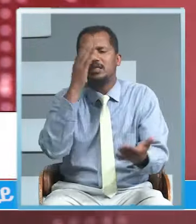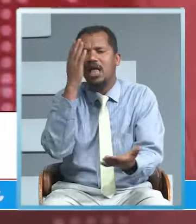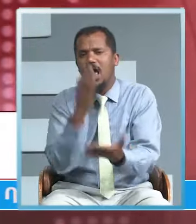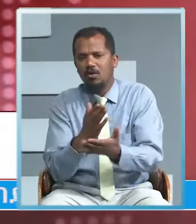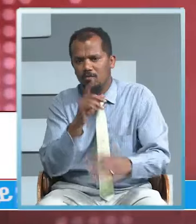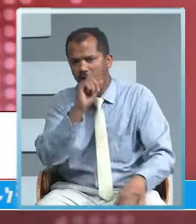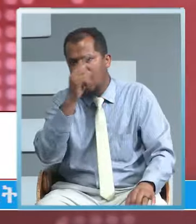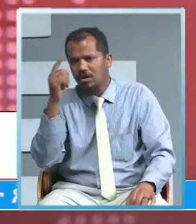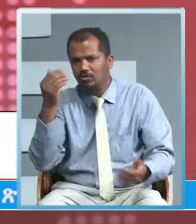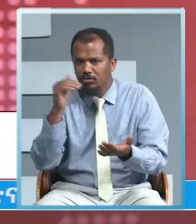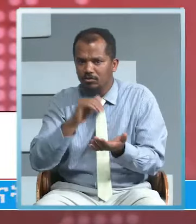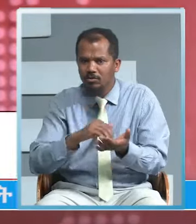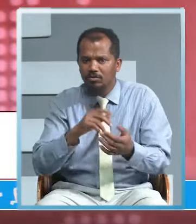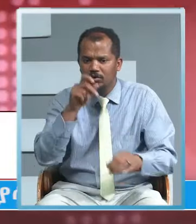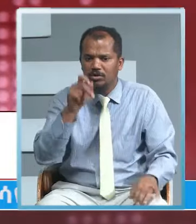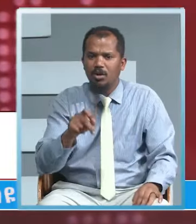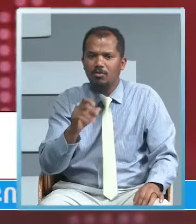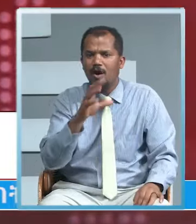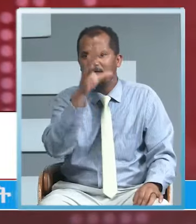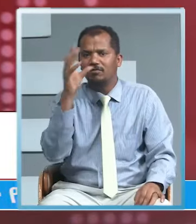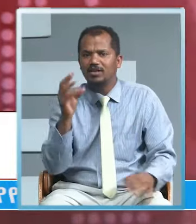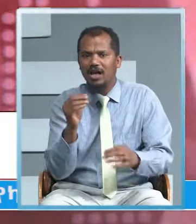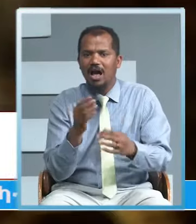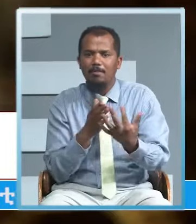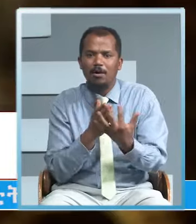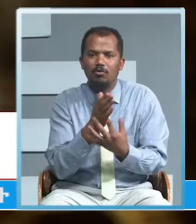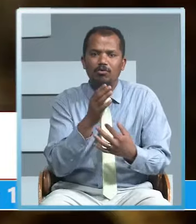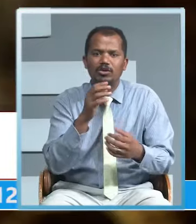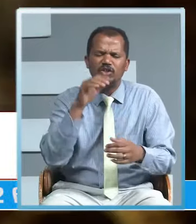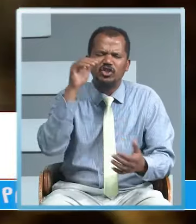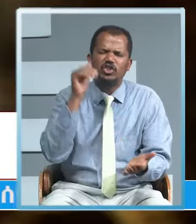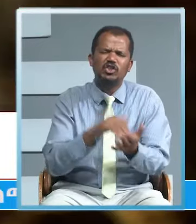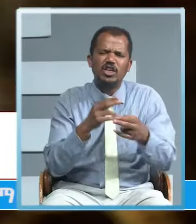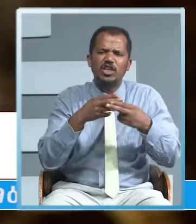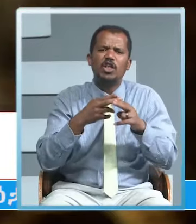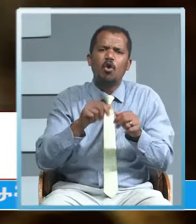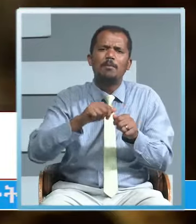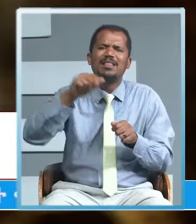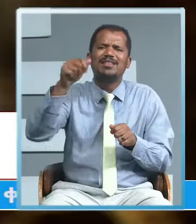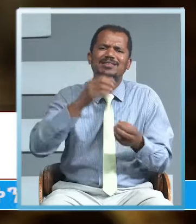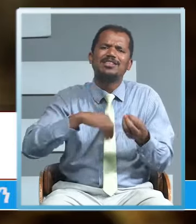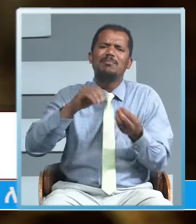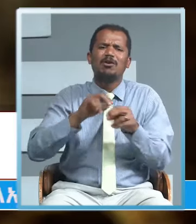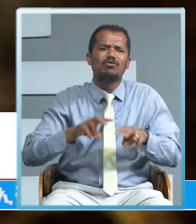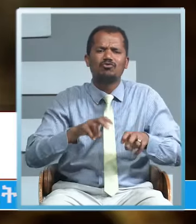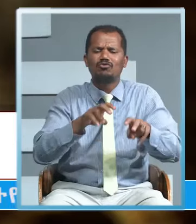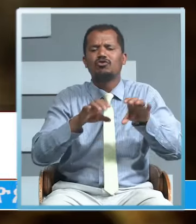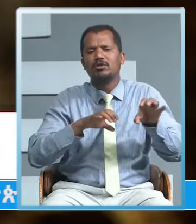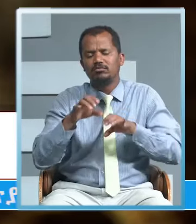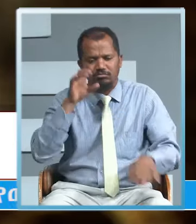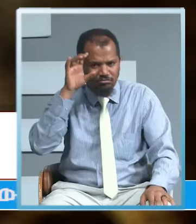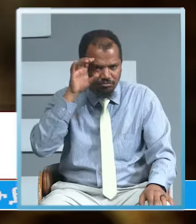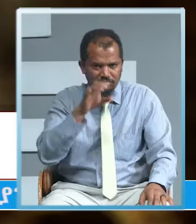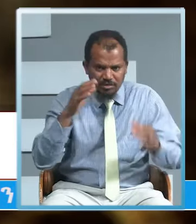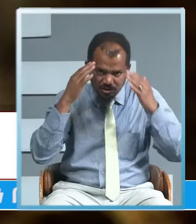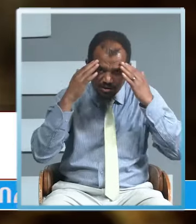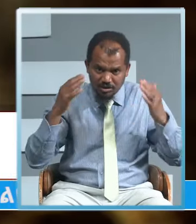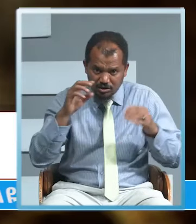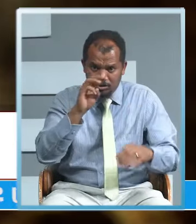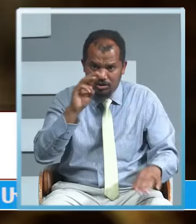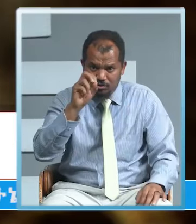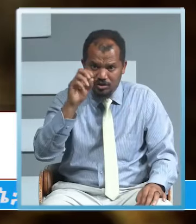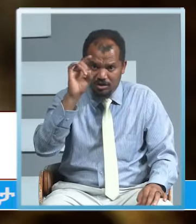እንዲያቆሙና አንዳንዶቹን ደግሞ በደቡባዊ አፍሪካ በኩል በሺህ ኪሎ ሜትሮች ተጨማሪ ጉዞ እንዲያደርጉ አስገድዷል። ግብጽ